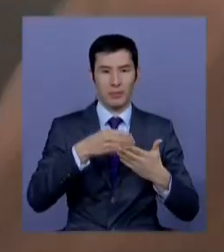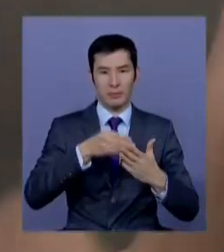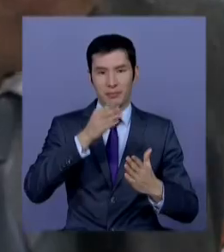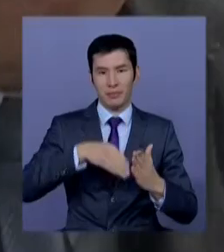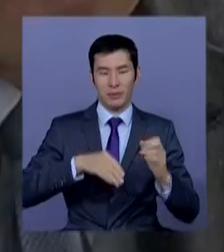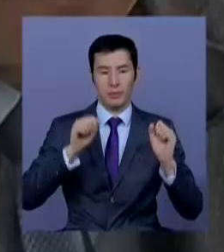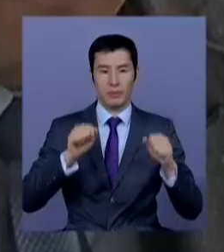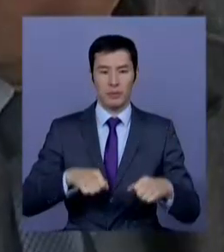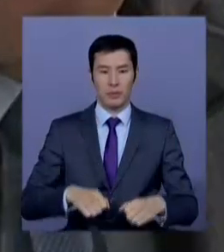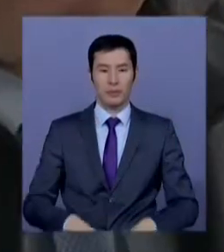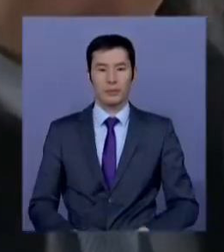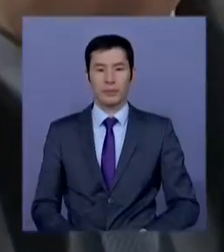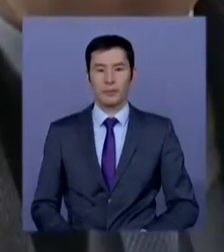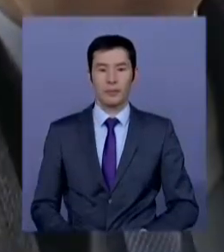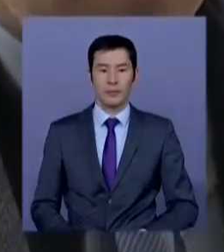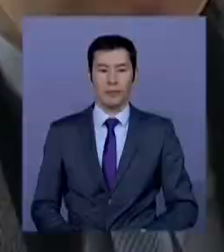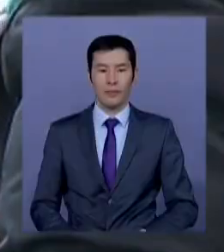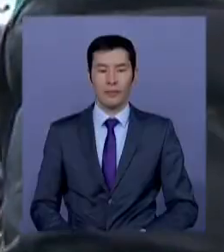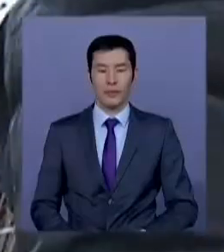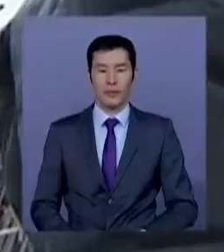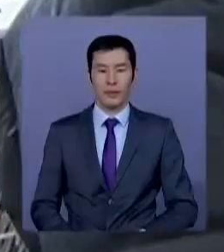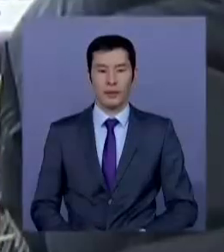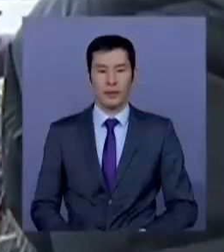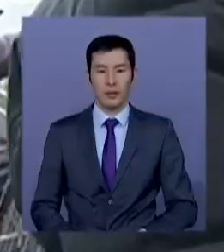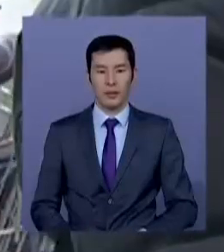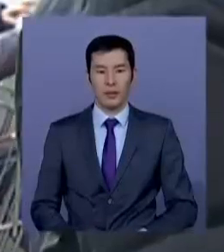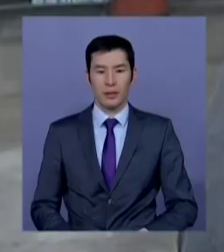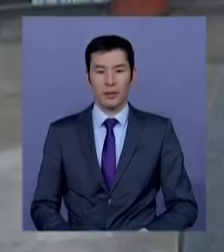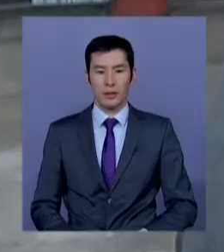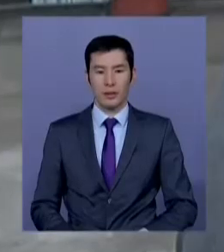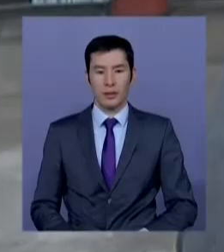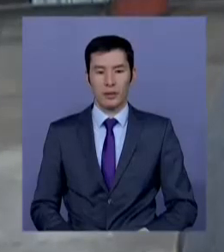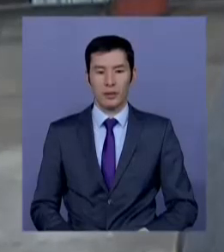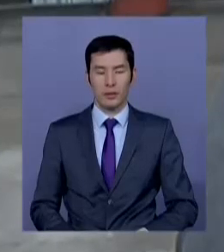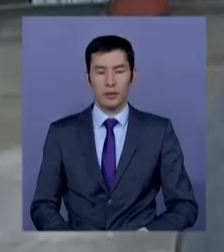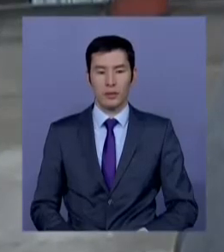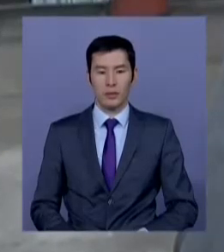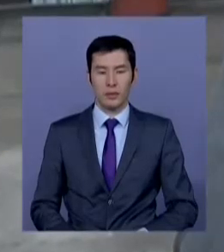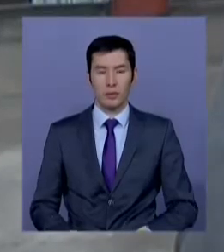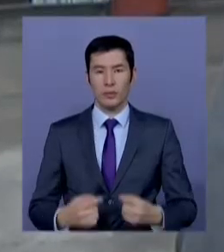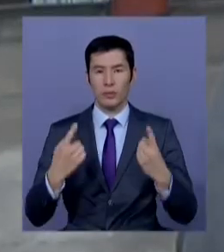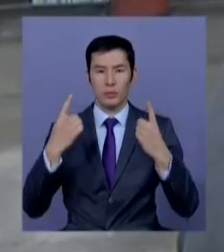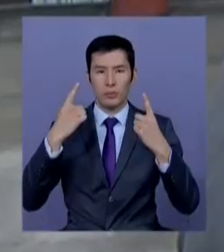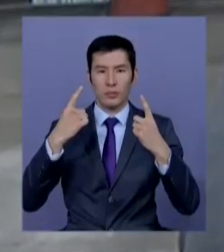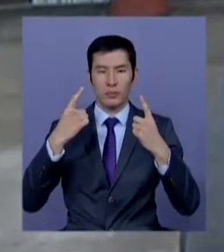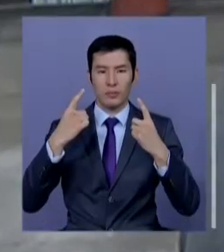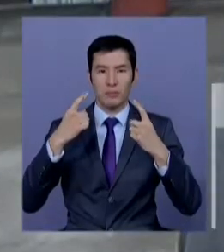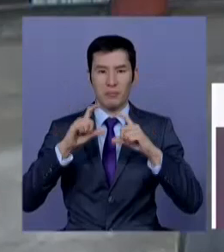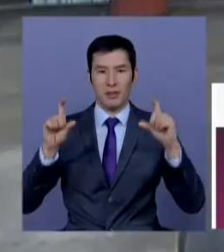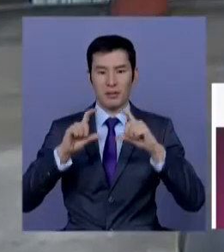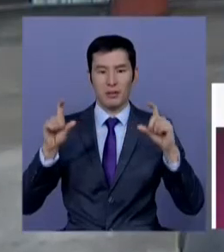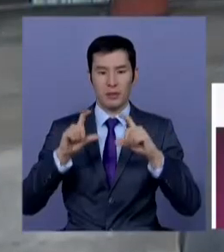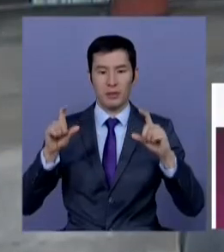асқаннан бері ардан аттап ақы төлемеге кеткендер болмапты. Ірі кассап орындарының бірі